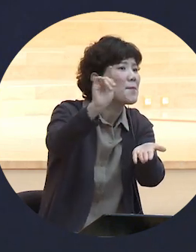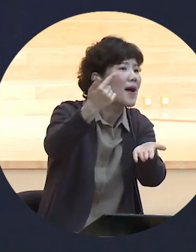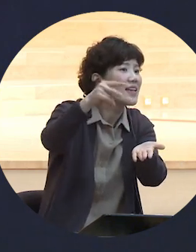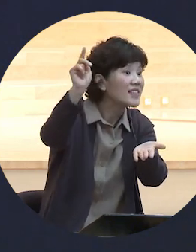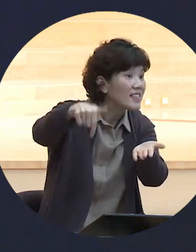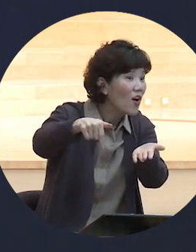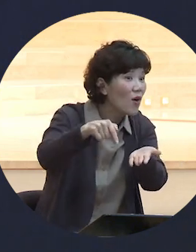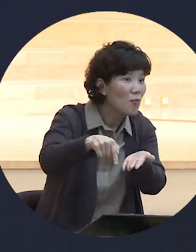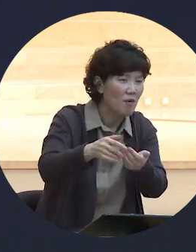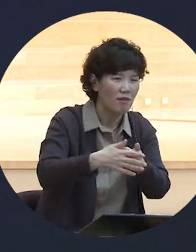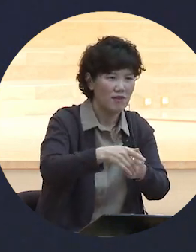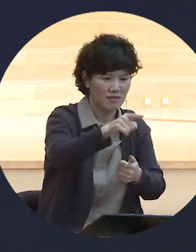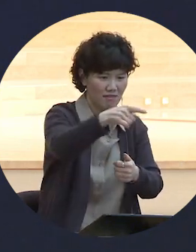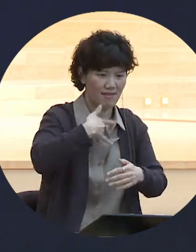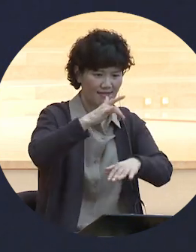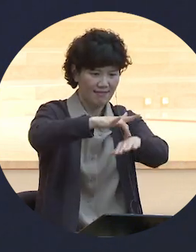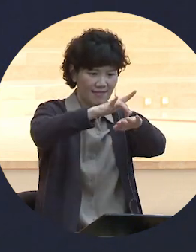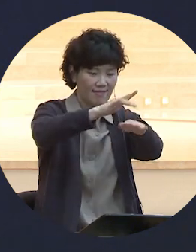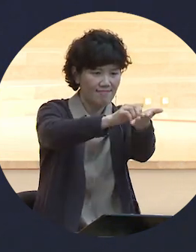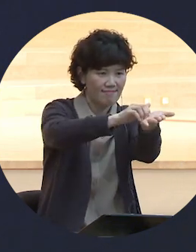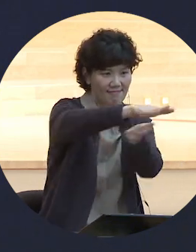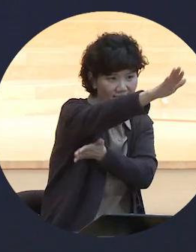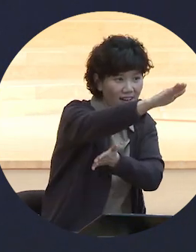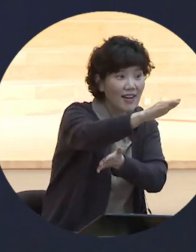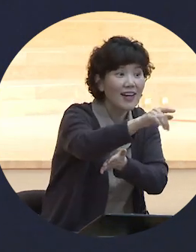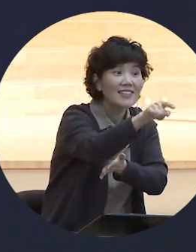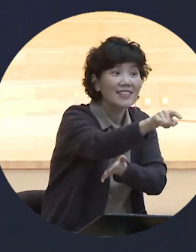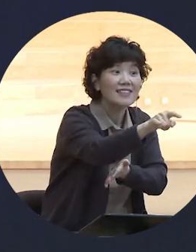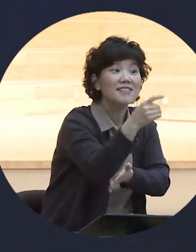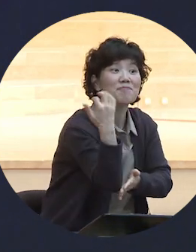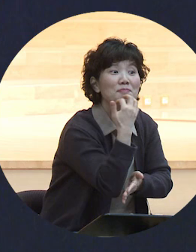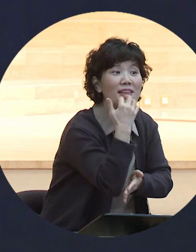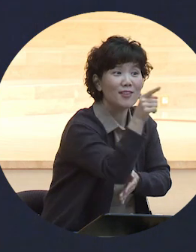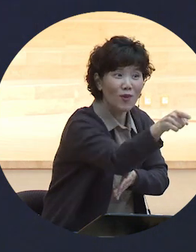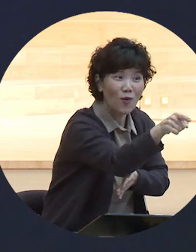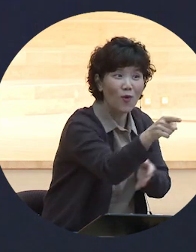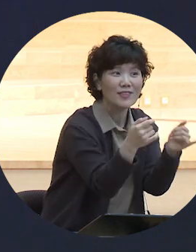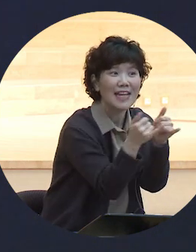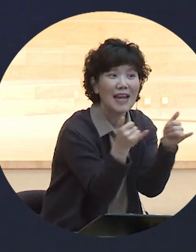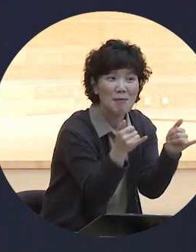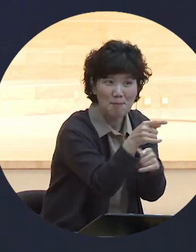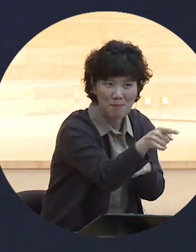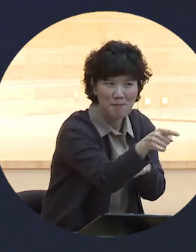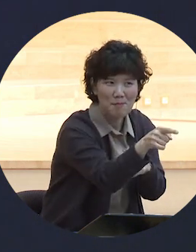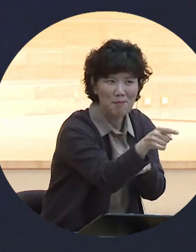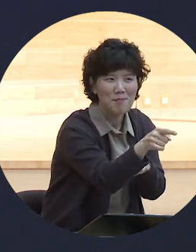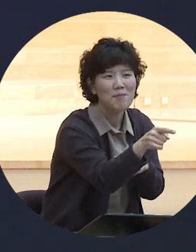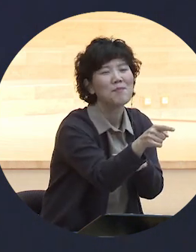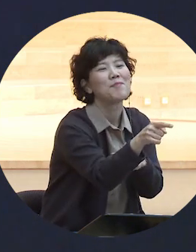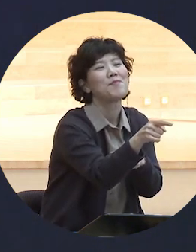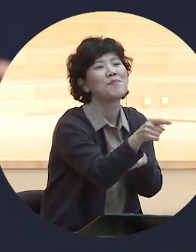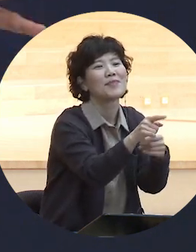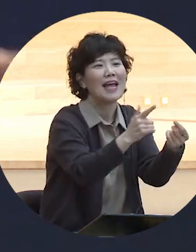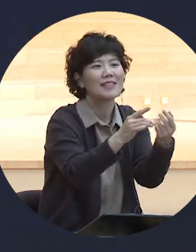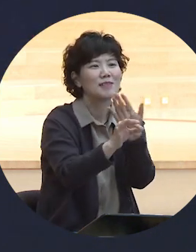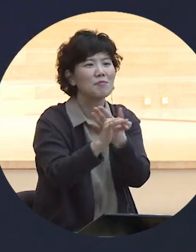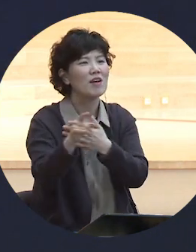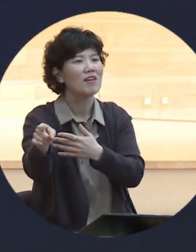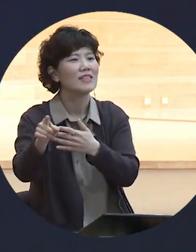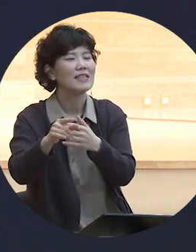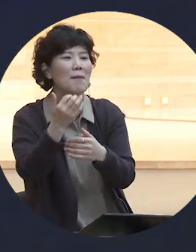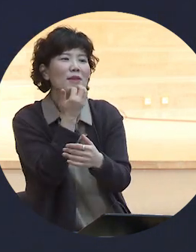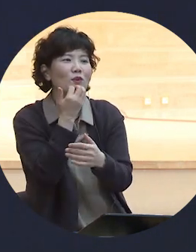금방이라도 사단아 내 뒤로 물러서라 라고 일컬어지는 그 인간 베드로냐? 아니면 베드로의 신앙